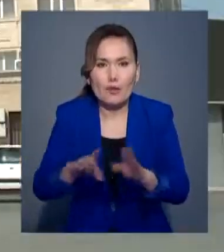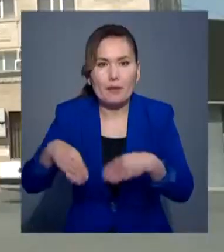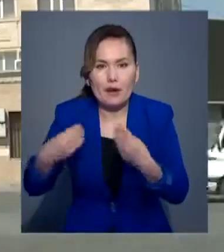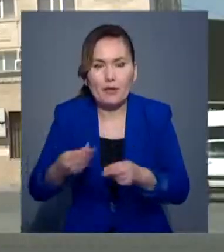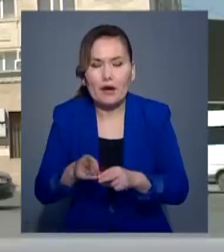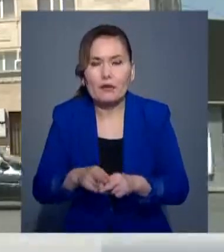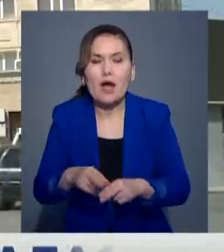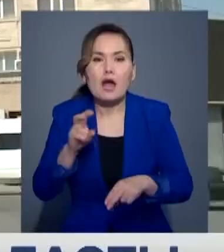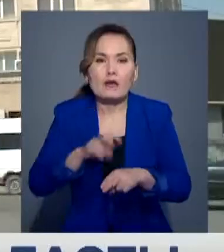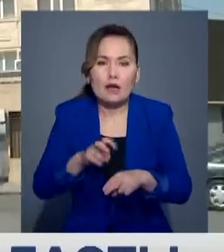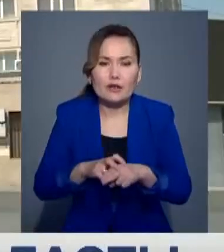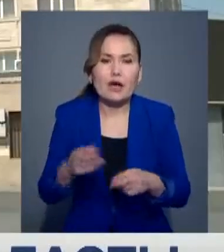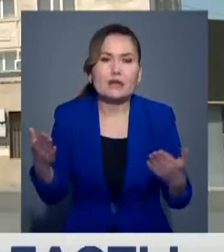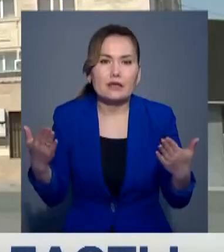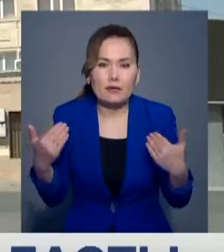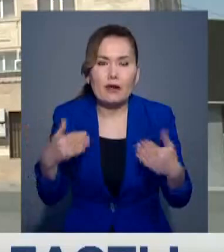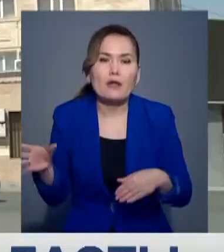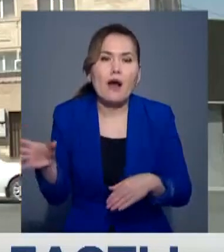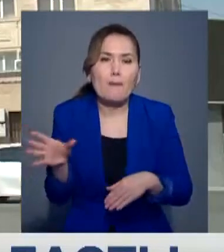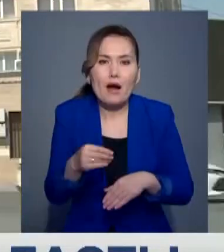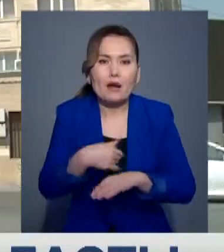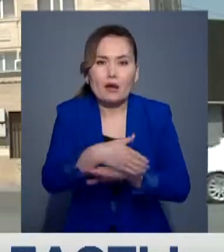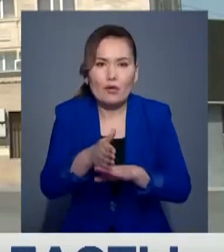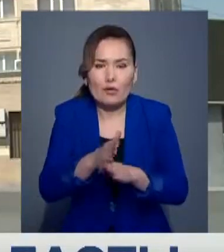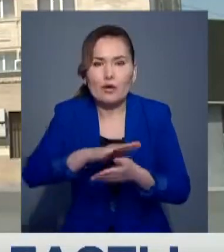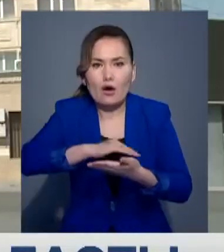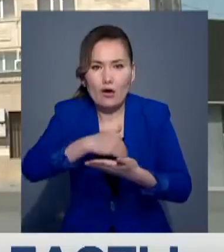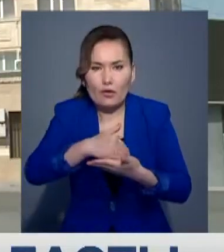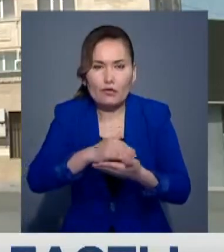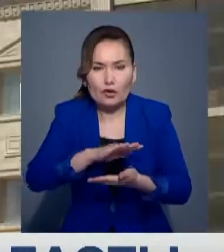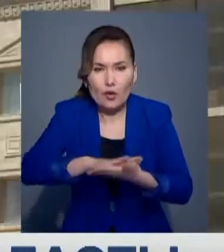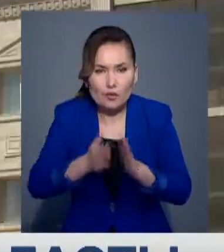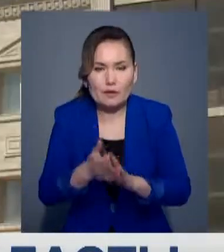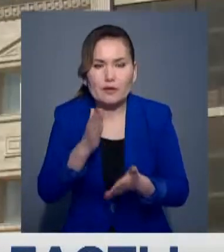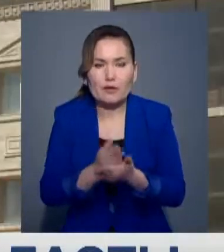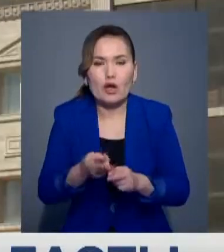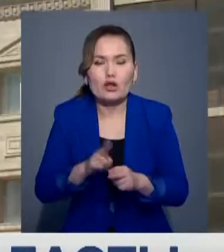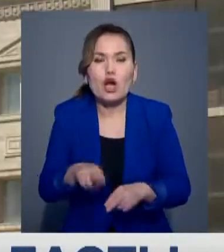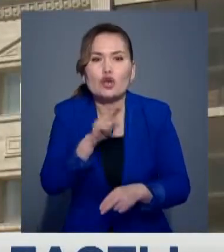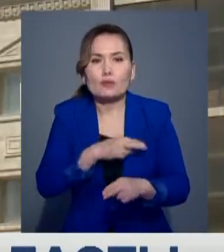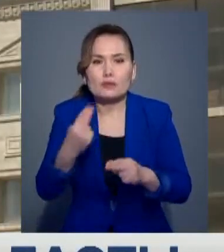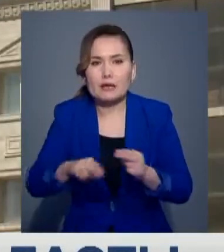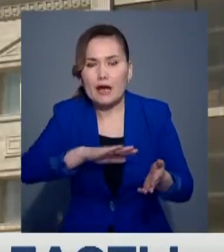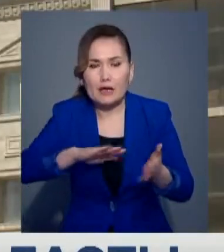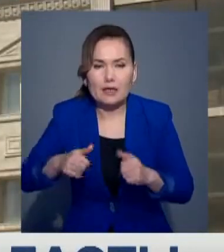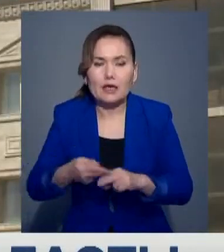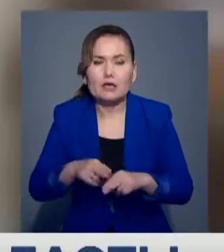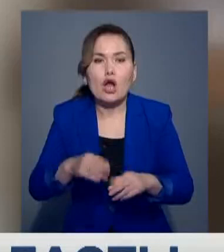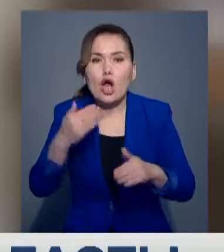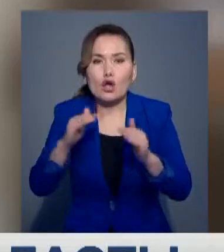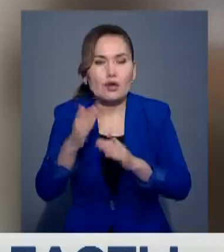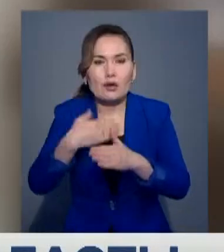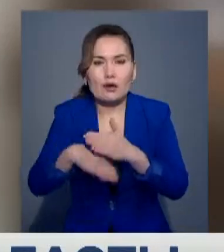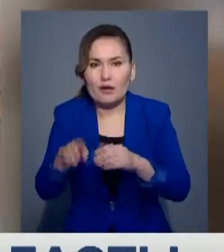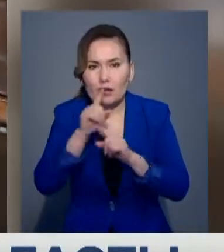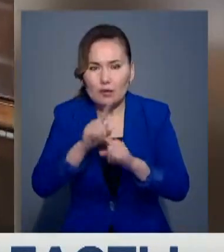Мұнда олардың тынығып, демалуларына барлық жағдай жасалған. Жұмыстан кейін олар үйлеріне қайтпай арнайы медициналық көлікпен қонақ үйге